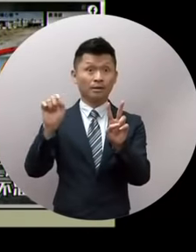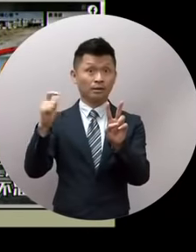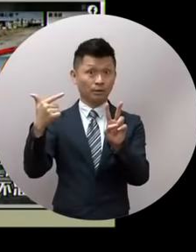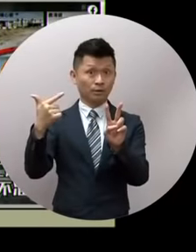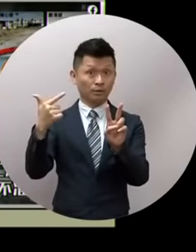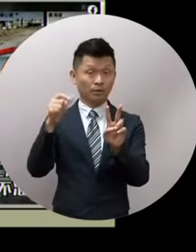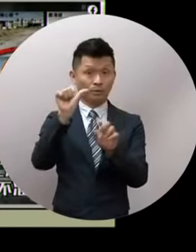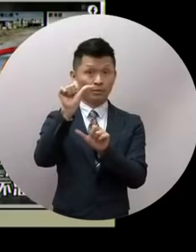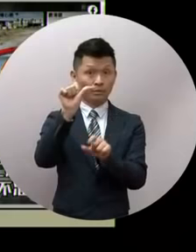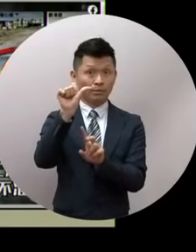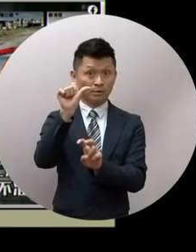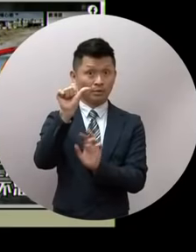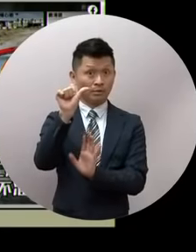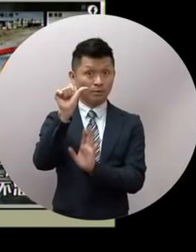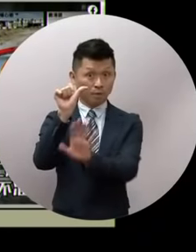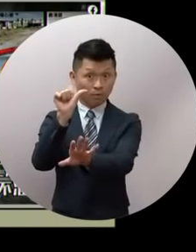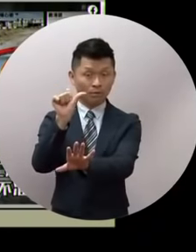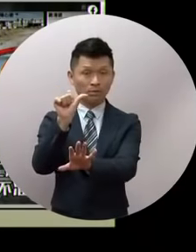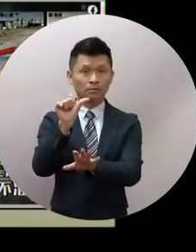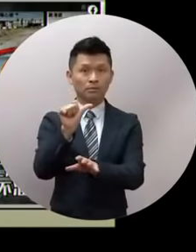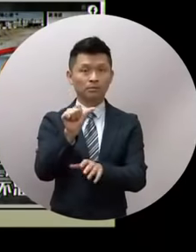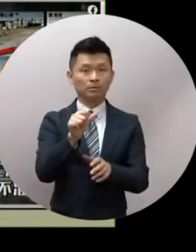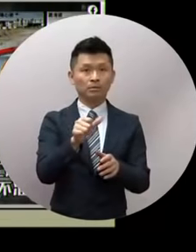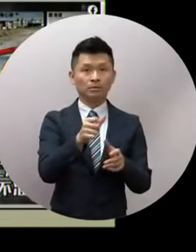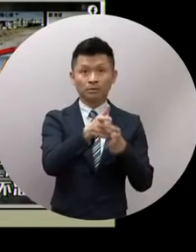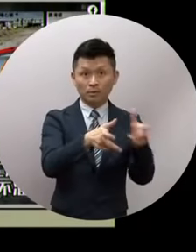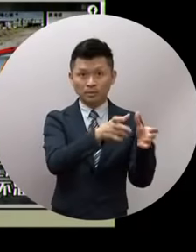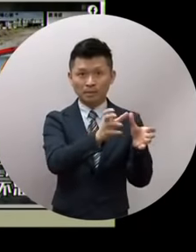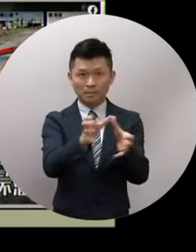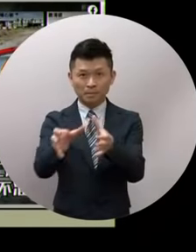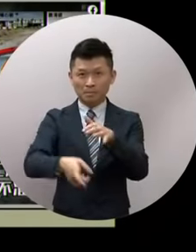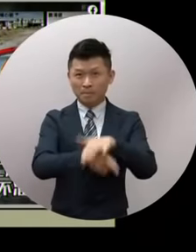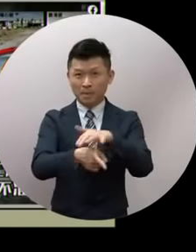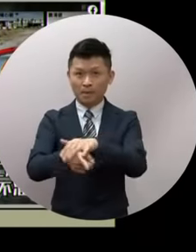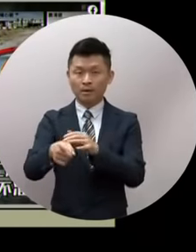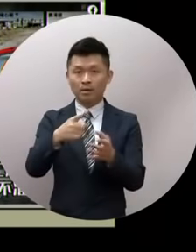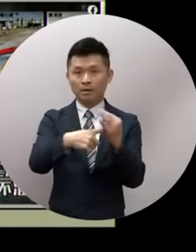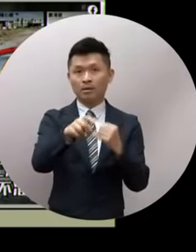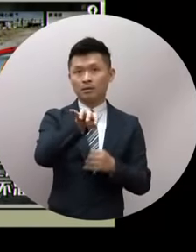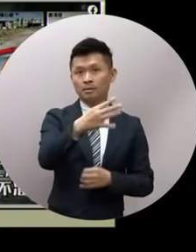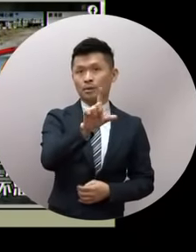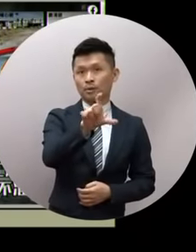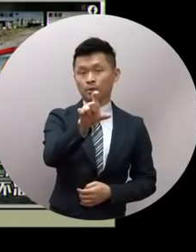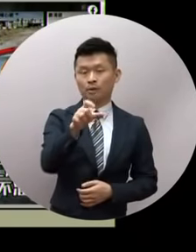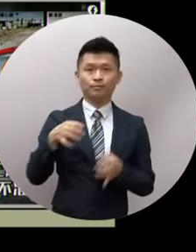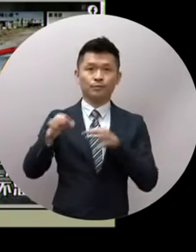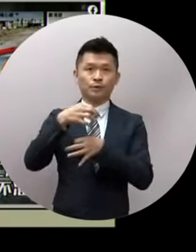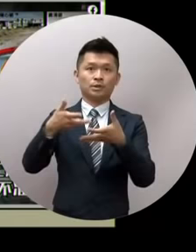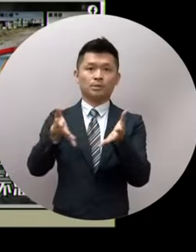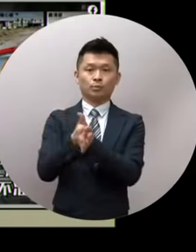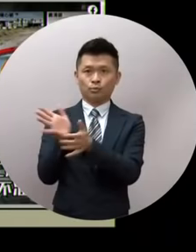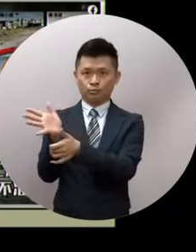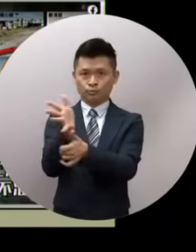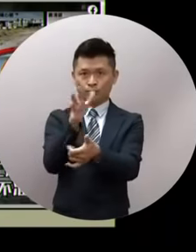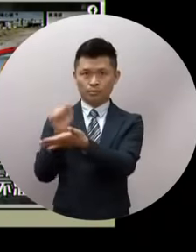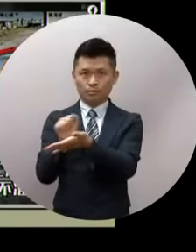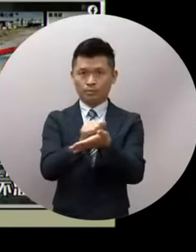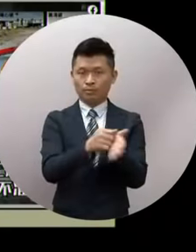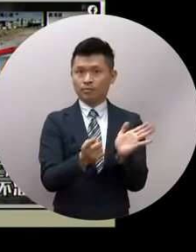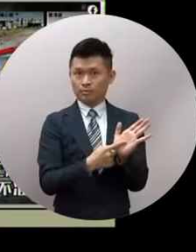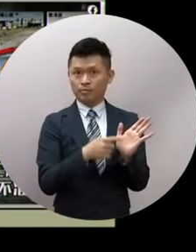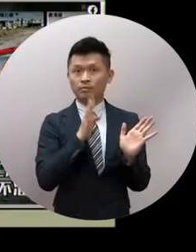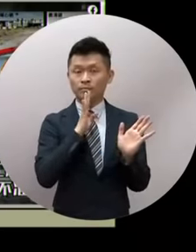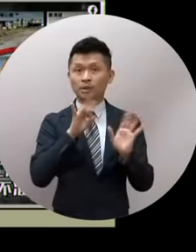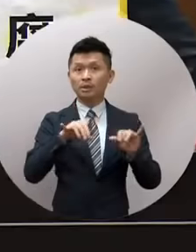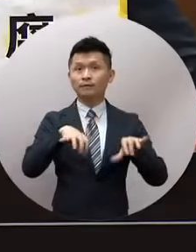以后的哦，哈，5月20号以后的有466斤，哈，根据经济部的统计，啊，是不是讲地方政府的摆